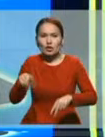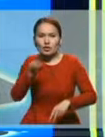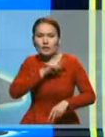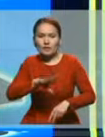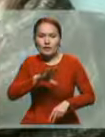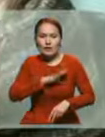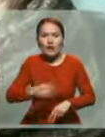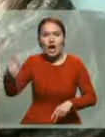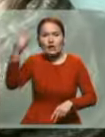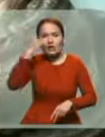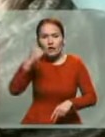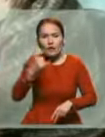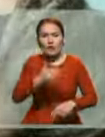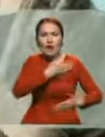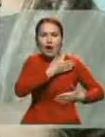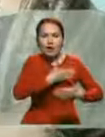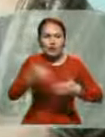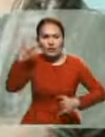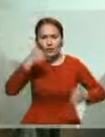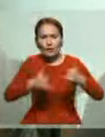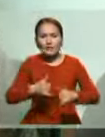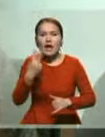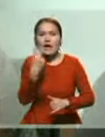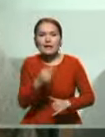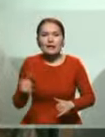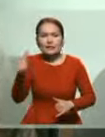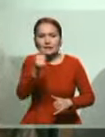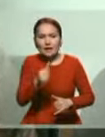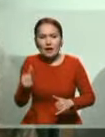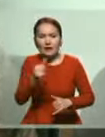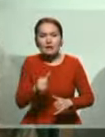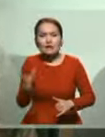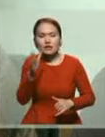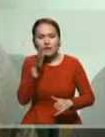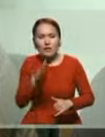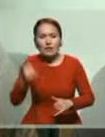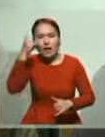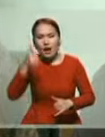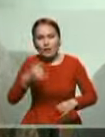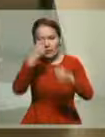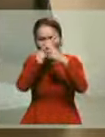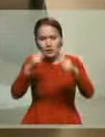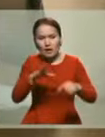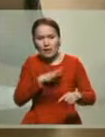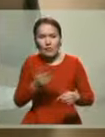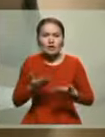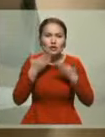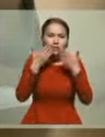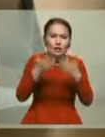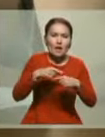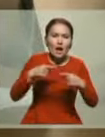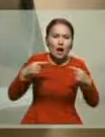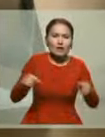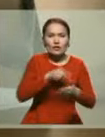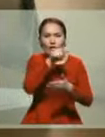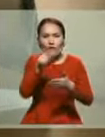Мұнда орнатылған телефондарға еш тыным жоқ. Штабқа әрбір 2 сағат сайын жан-жақтан ақпарат ағылып келіп жатыр. Олар ауызша ақпар берумен қатар электронды